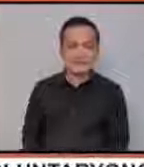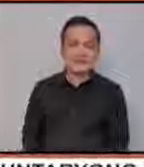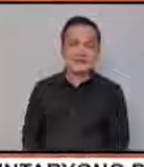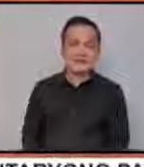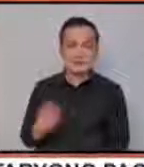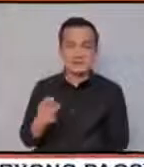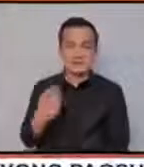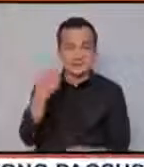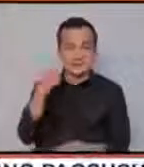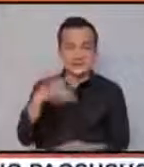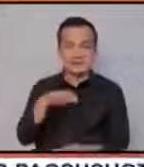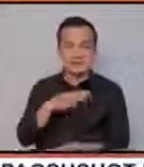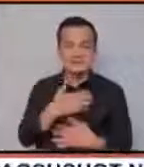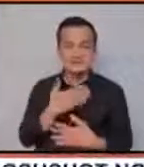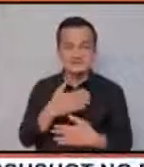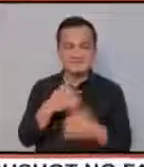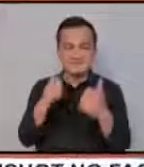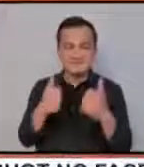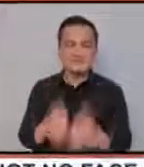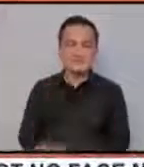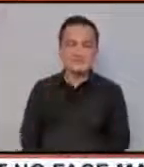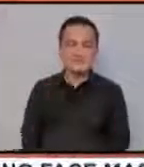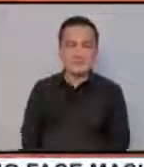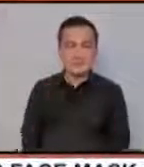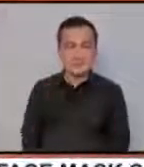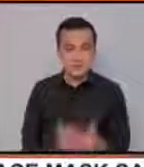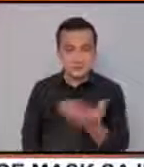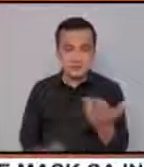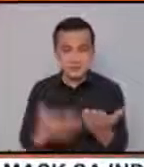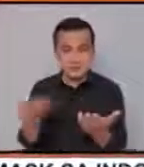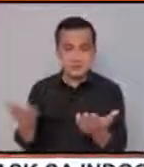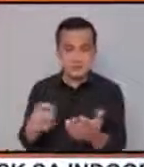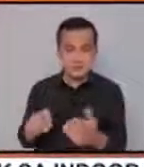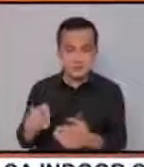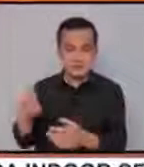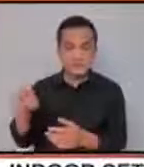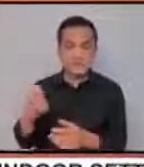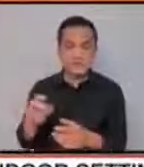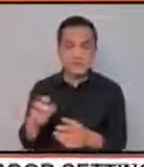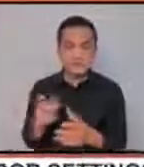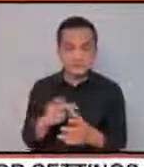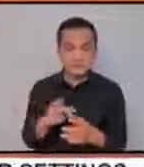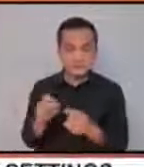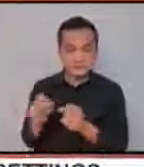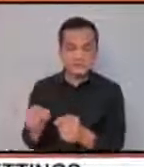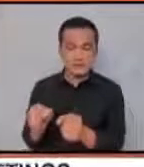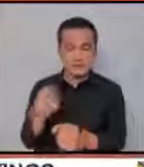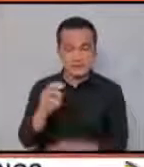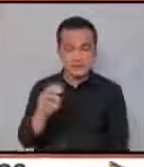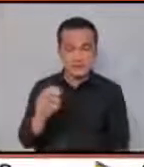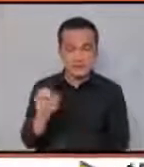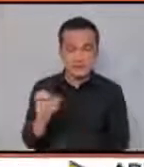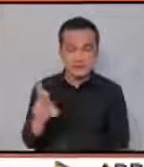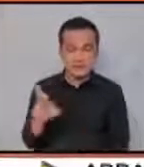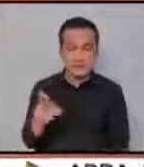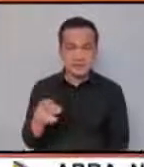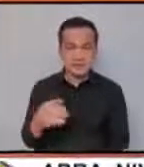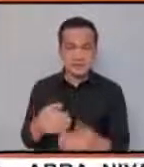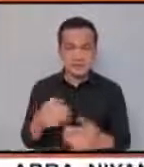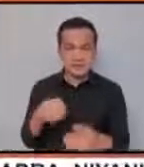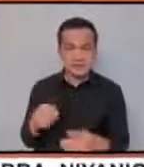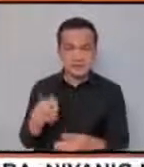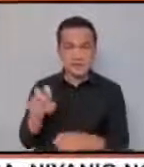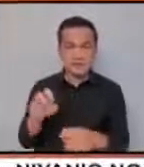Para doon sa ating mga mananakay na babiyahe sa mga pangunahing kalsada sa Metro Manila, bago po kayo bumiyahe, kailangan ay nakakain tayo ng